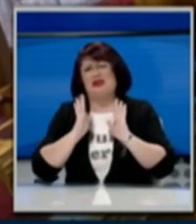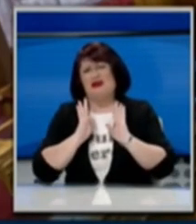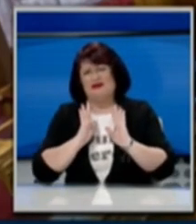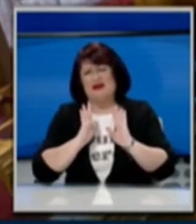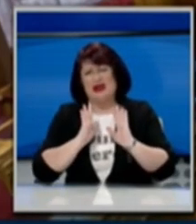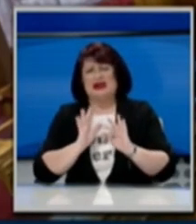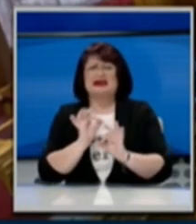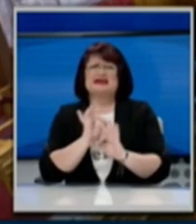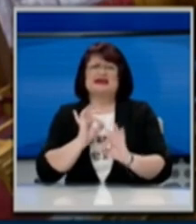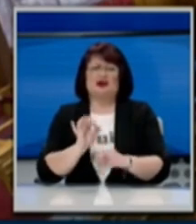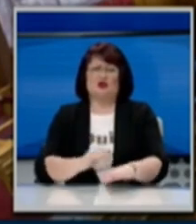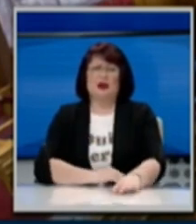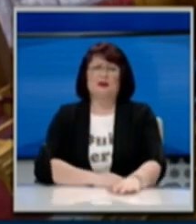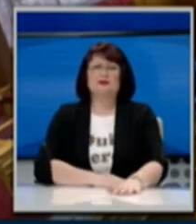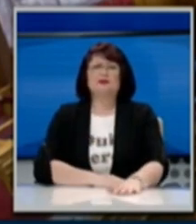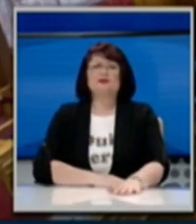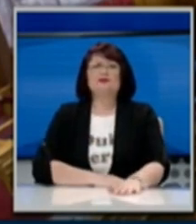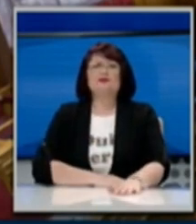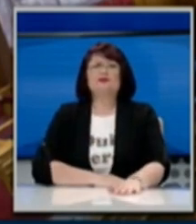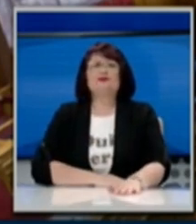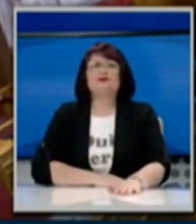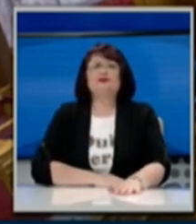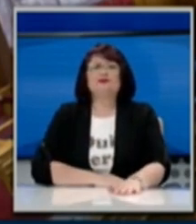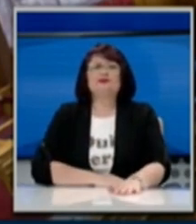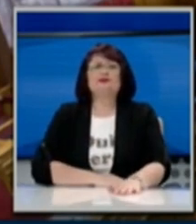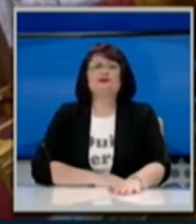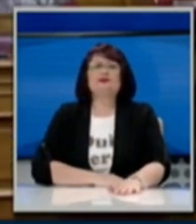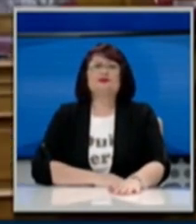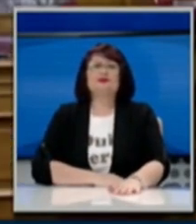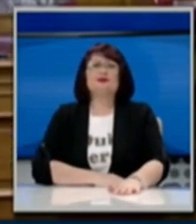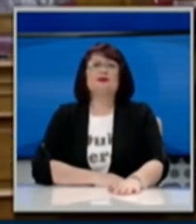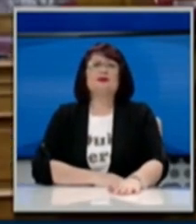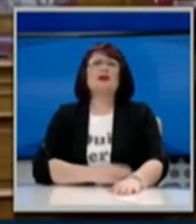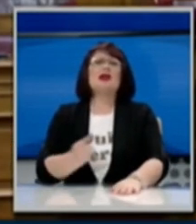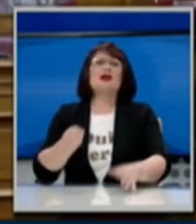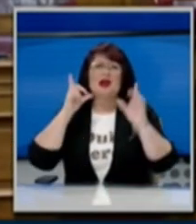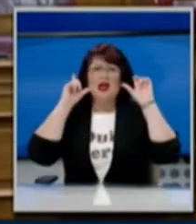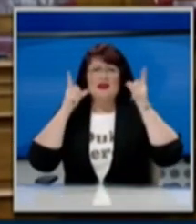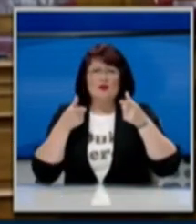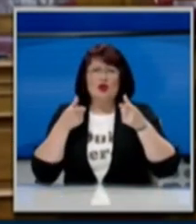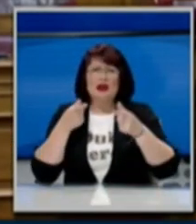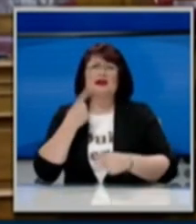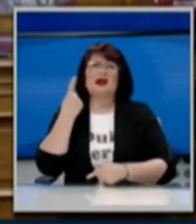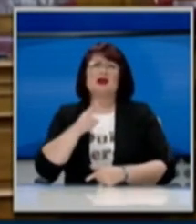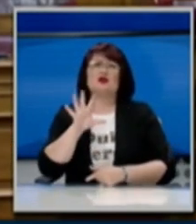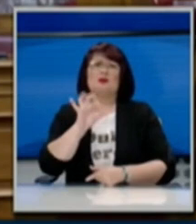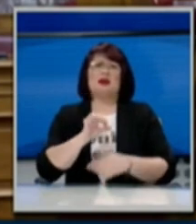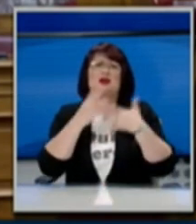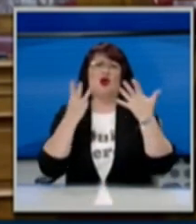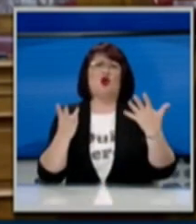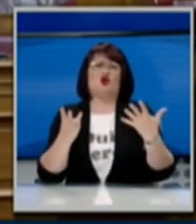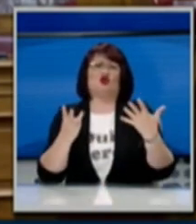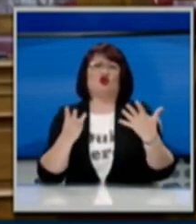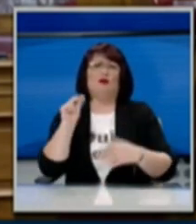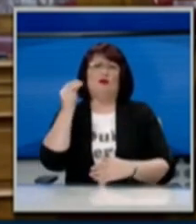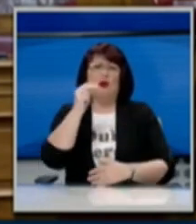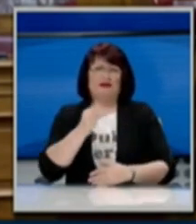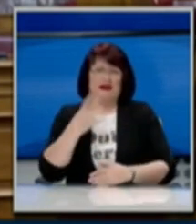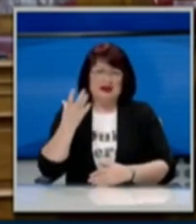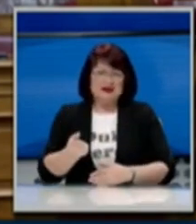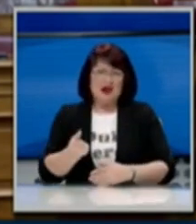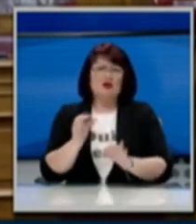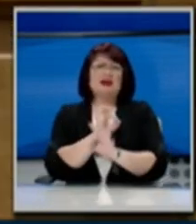έχετε σίγουρες και θα τις πάρετε, γιατί στο κόμμα σας κατανεμήθηκαν 158 κοινοβουλευτικές